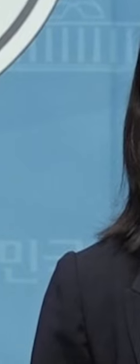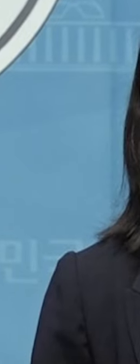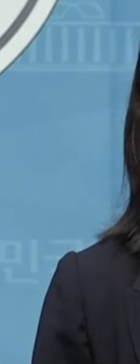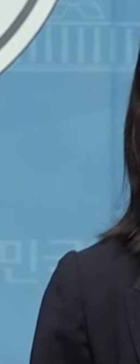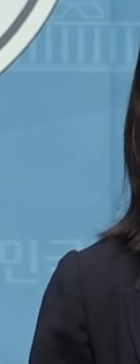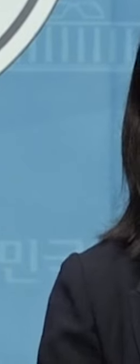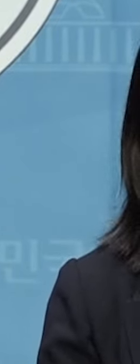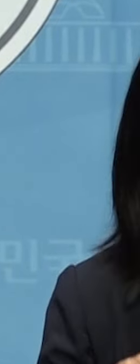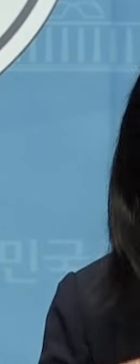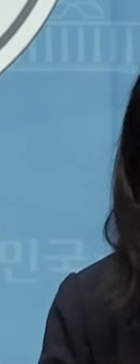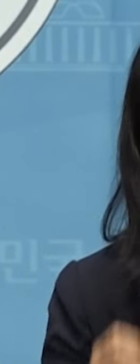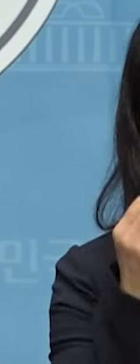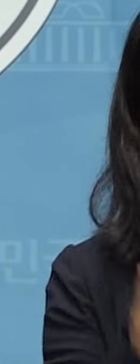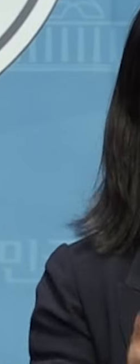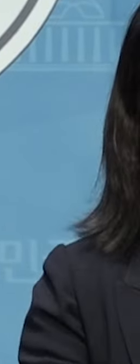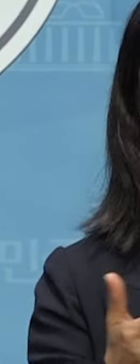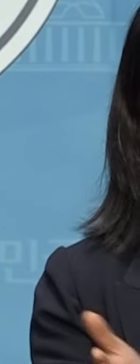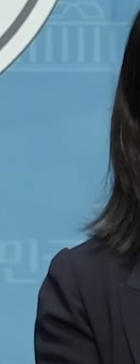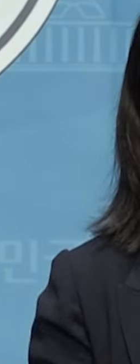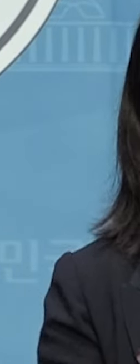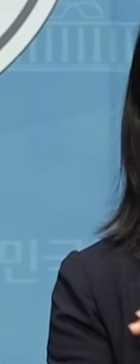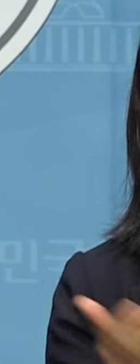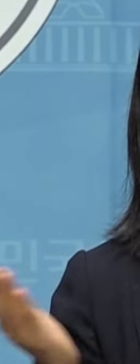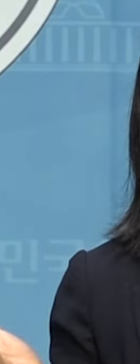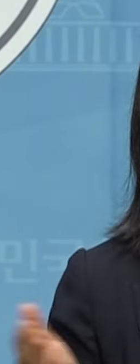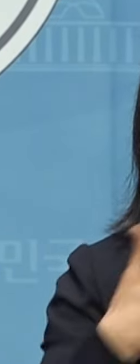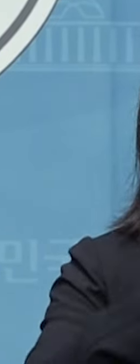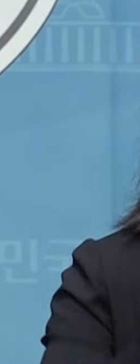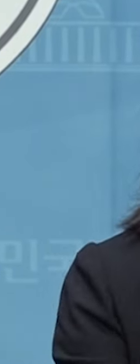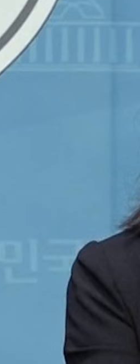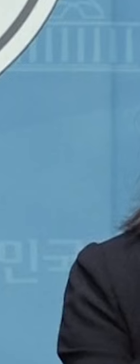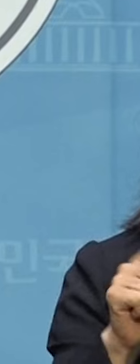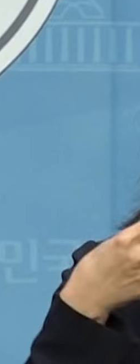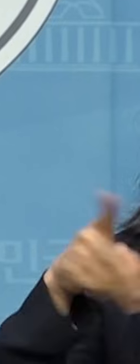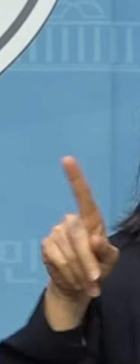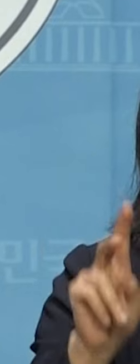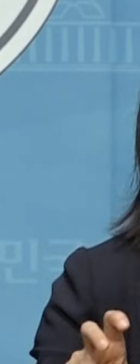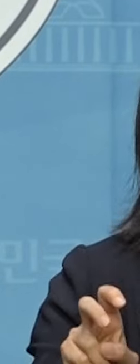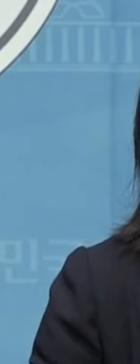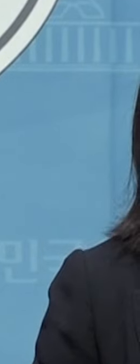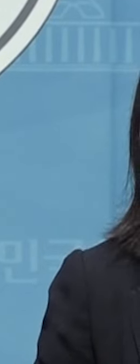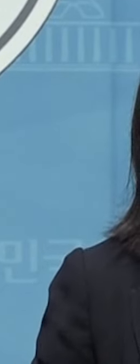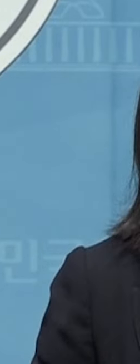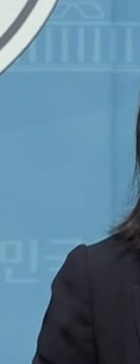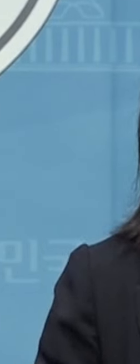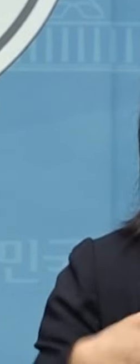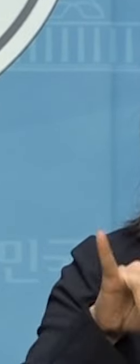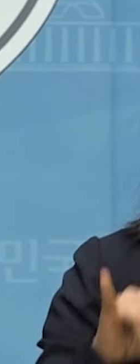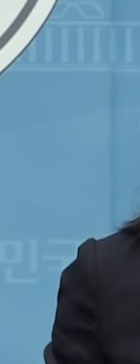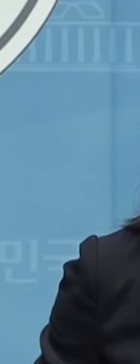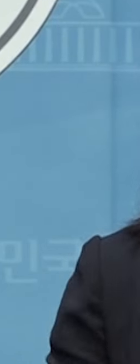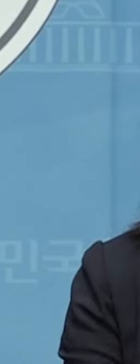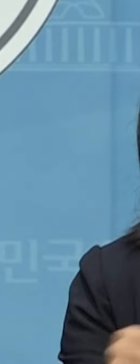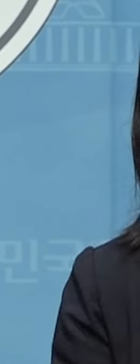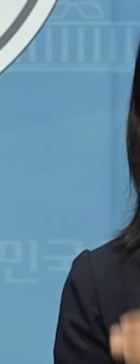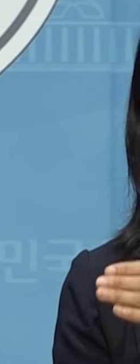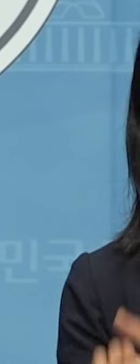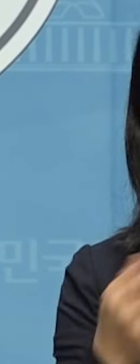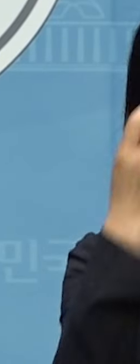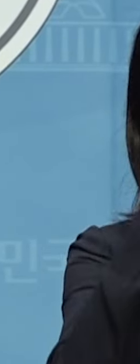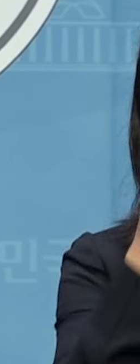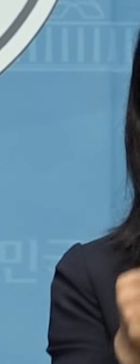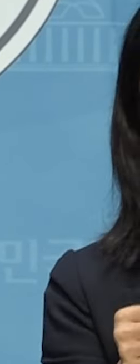네 안녕하십니까 개혁신당 원내대표 천하람 있니다 오늘 저는 순직 해병 수사 방해 및 사건 은폐 등의